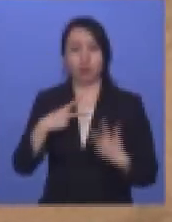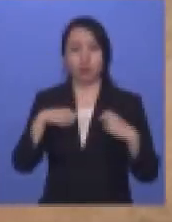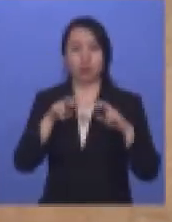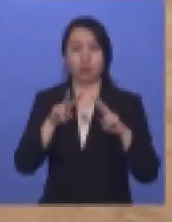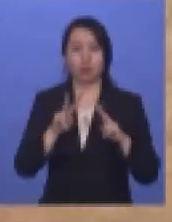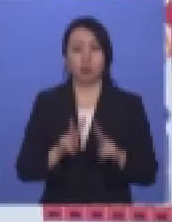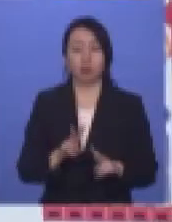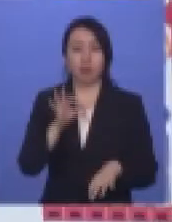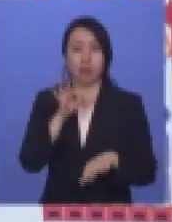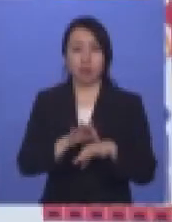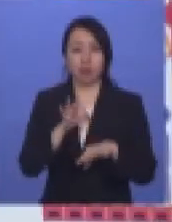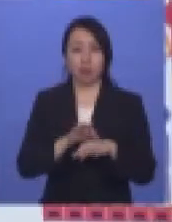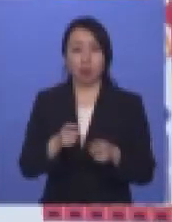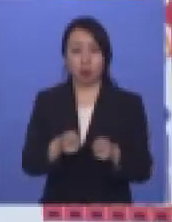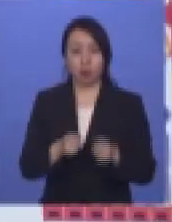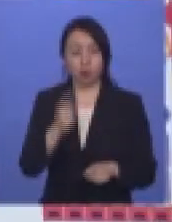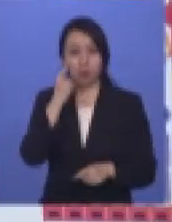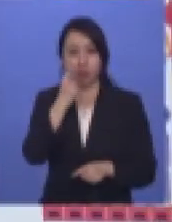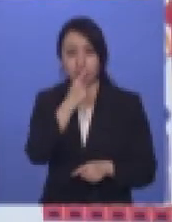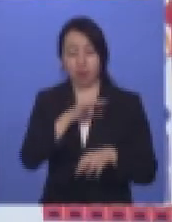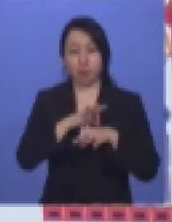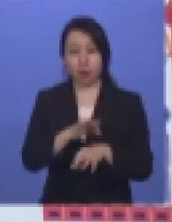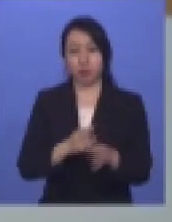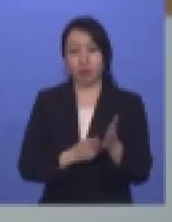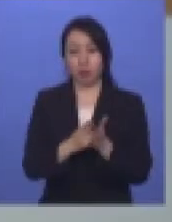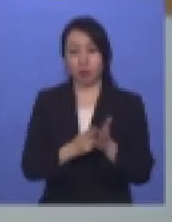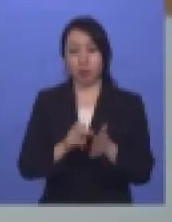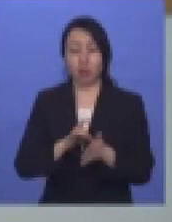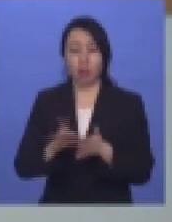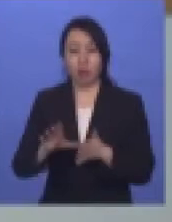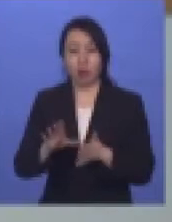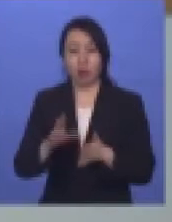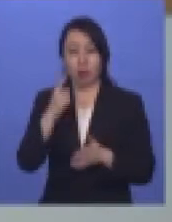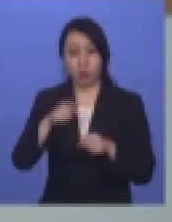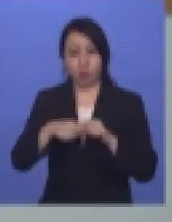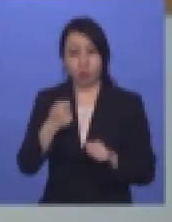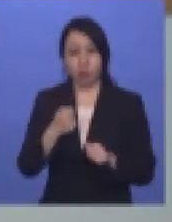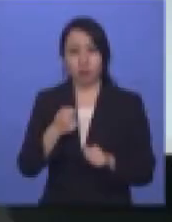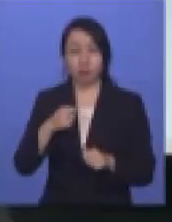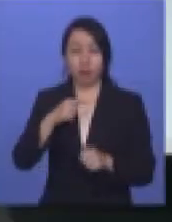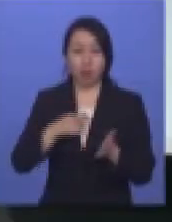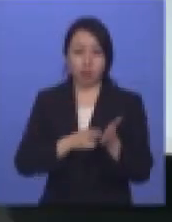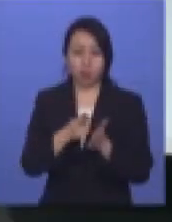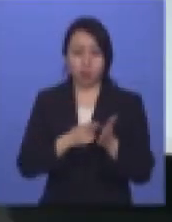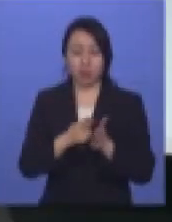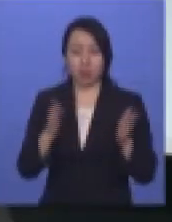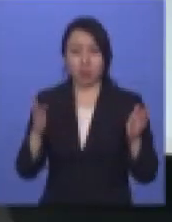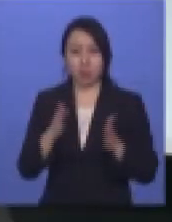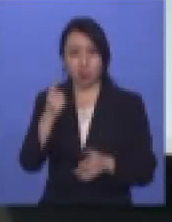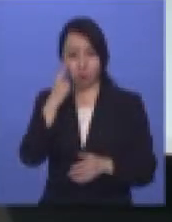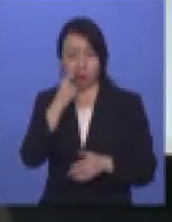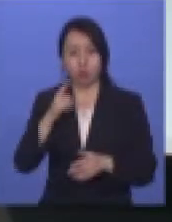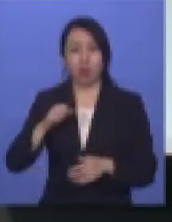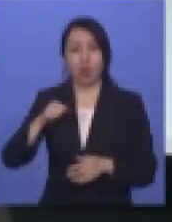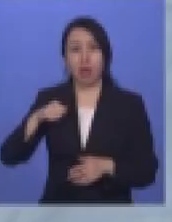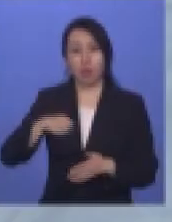специализация – выявление заболеваний органов зрения, проведение операций по удалению хрусталика, лазерная хирургия и снижение внутриглазного давления